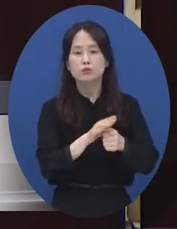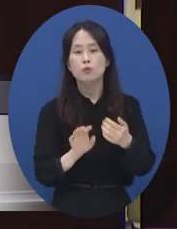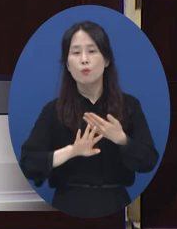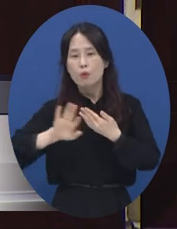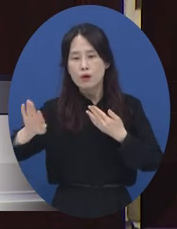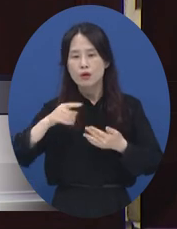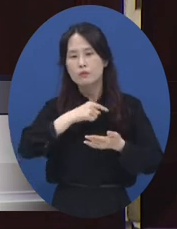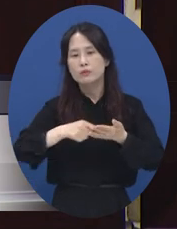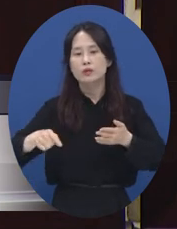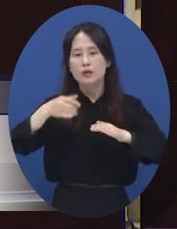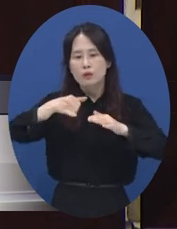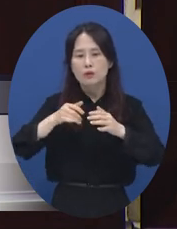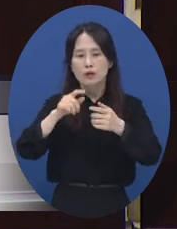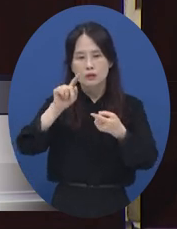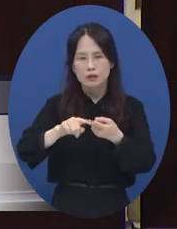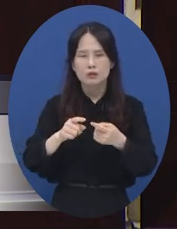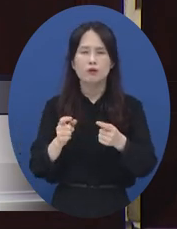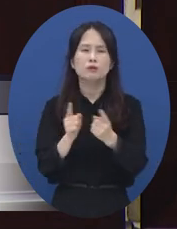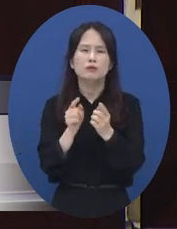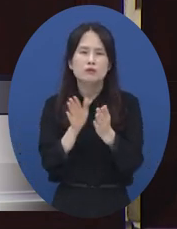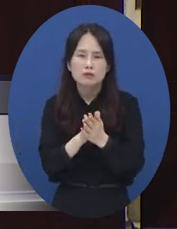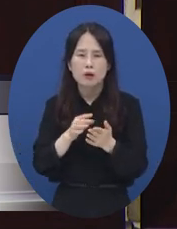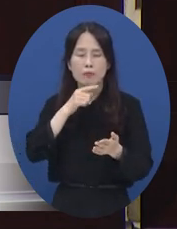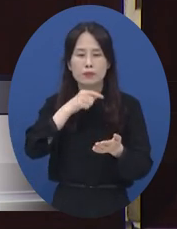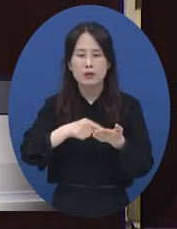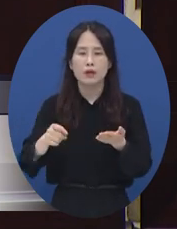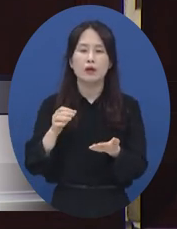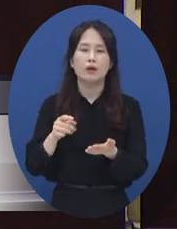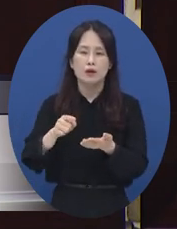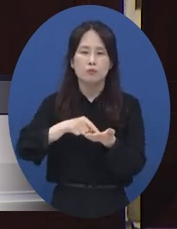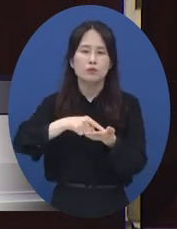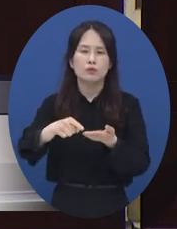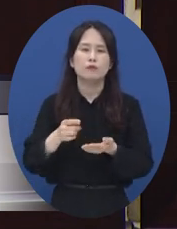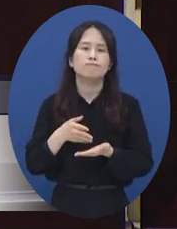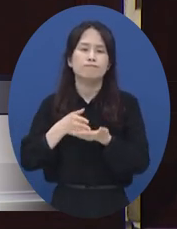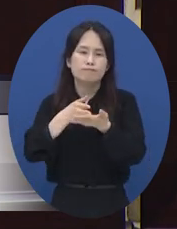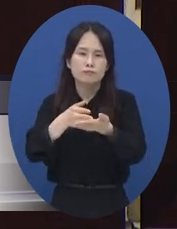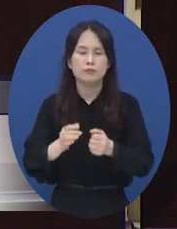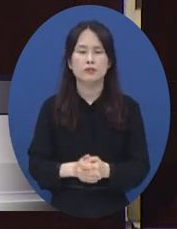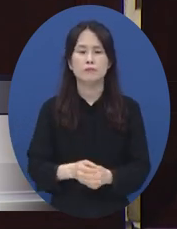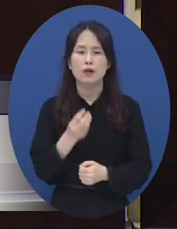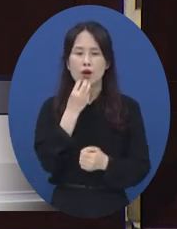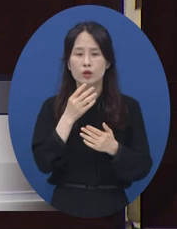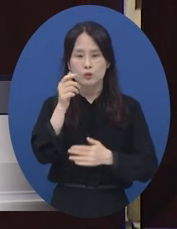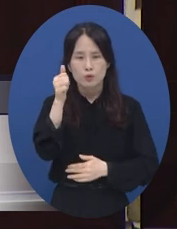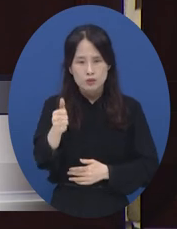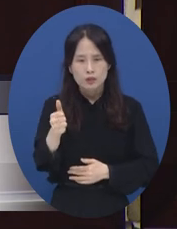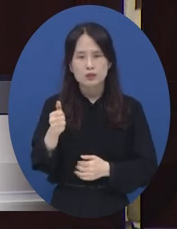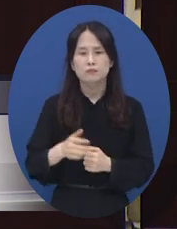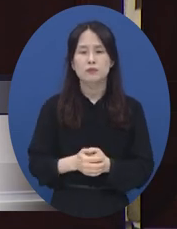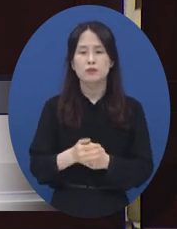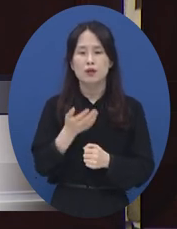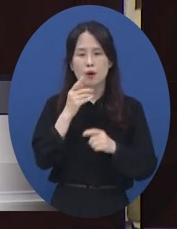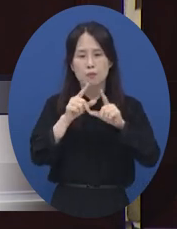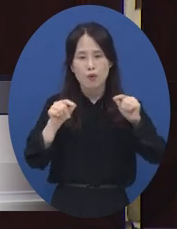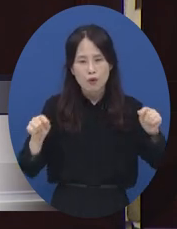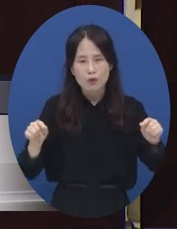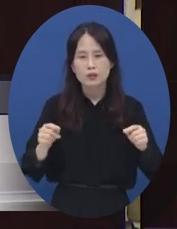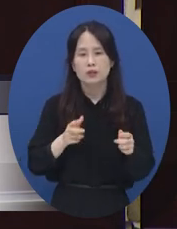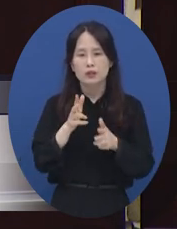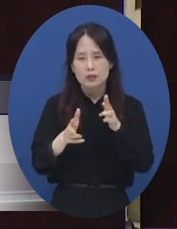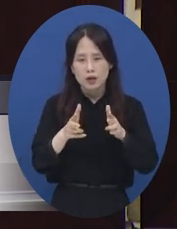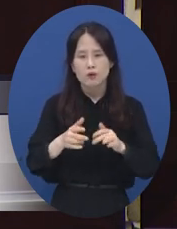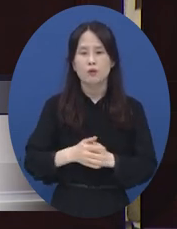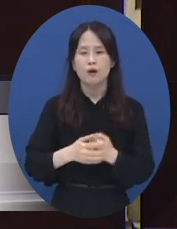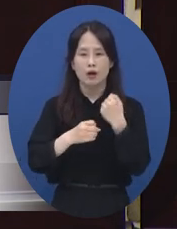농가에 대한 직접적인 피해 보상을 요청하고 있습니다 평소 이재명 재산 께서는 목걸이 사업과 농민 기분 소득 의